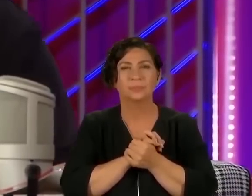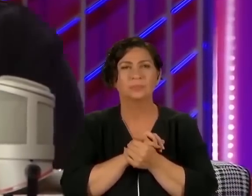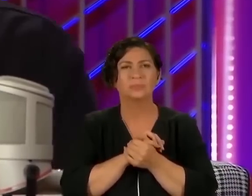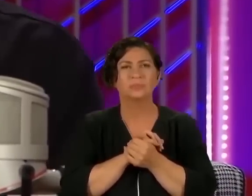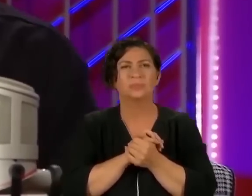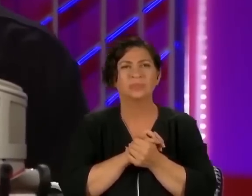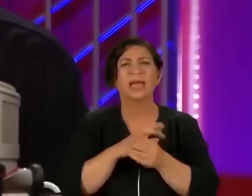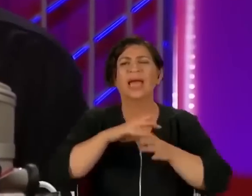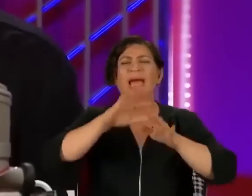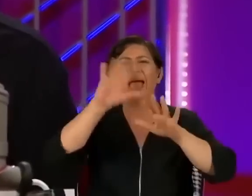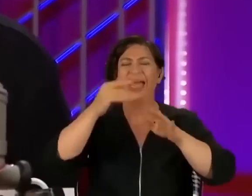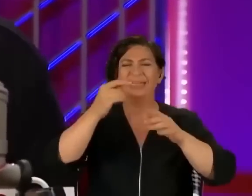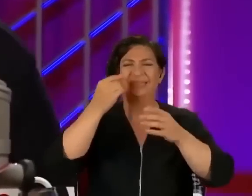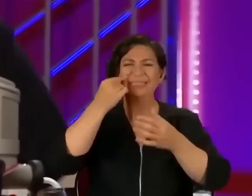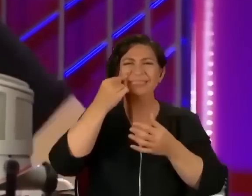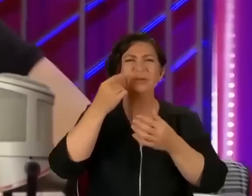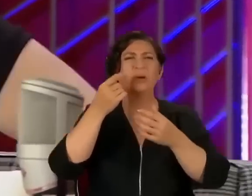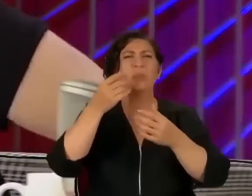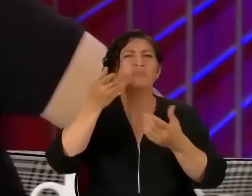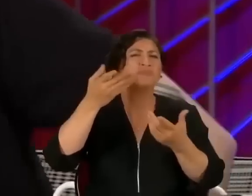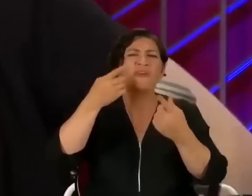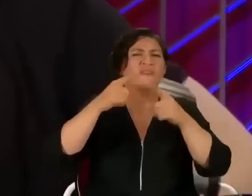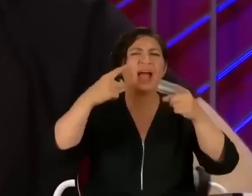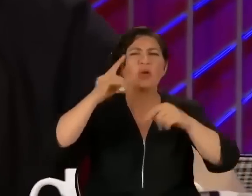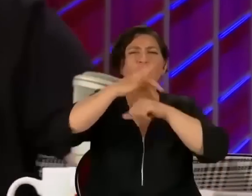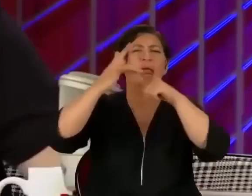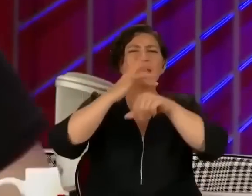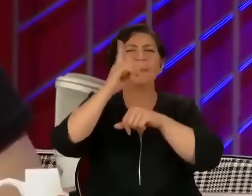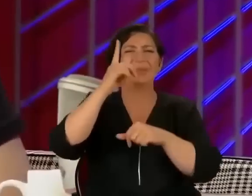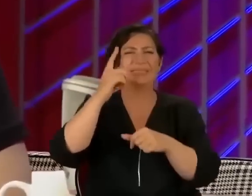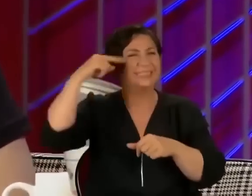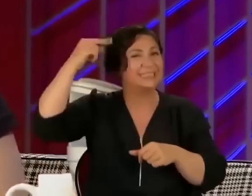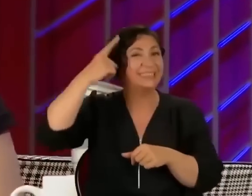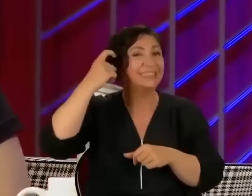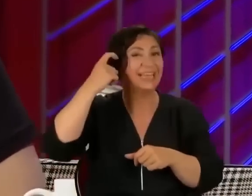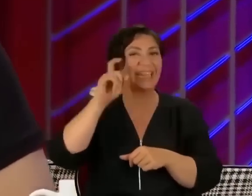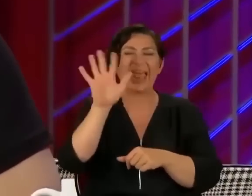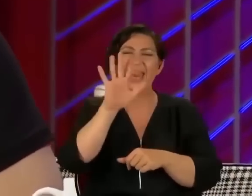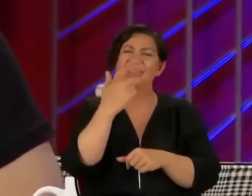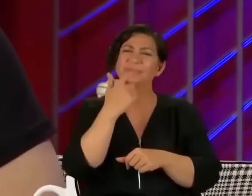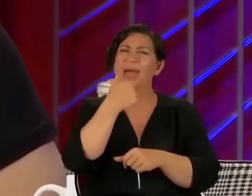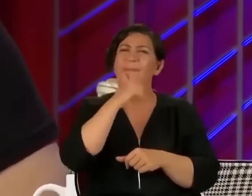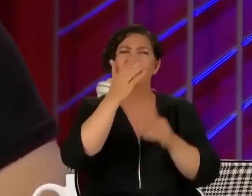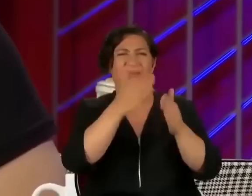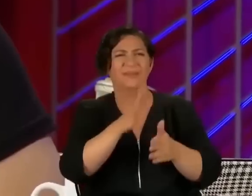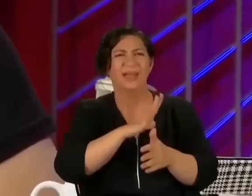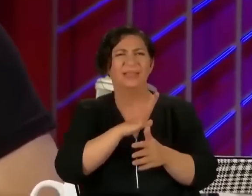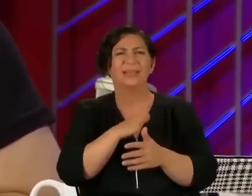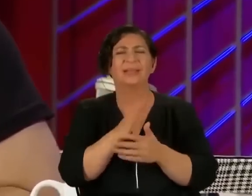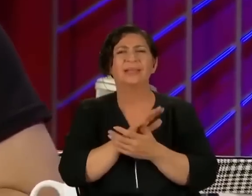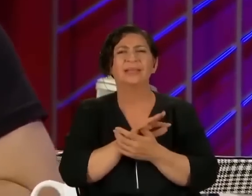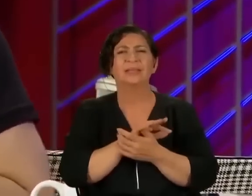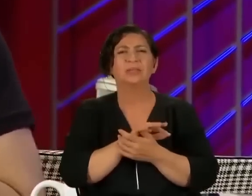Çok fazla her ırktan insan vardı. Porto Rikolu vardı, İsrailli vardı bir tane. İsrailli, bir 50 yaşlarında bir abi vardı. Abi şeyi